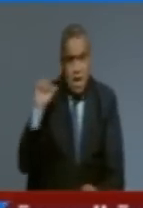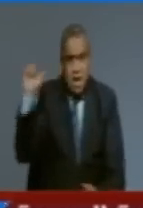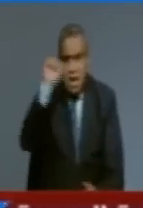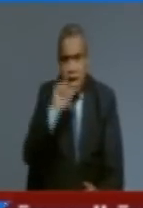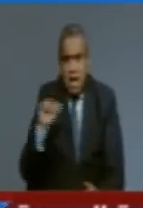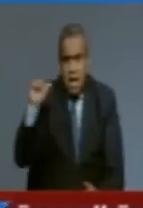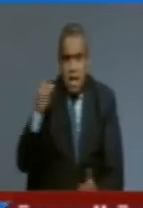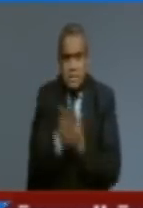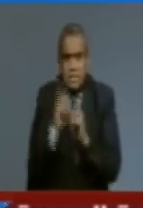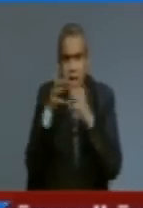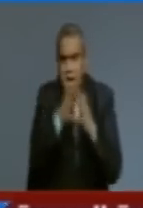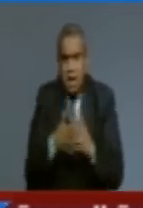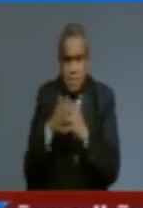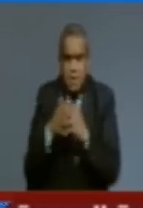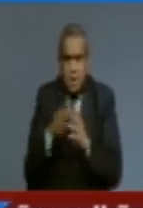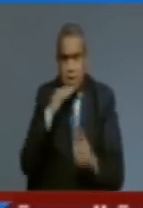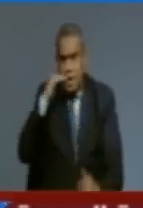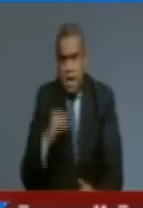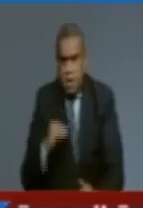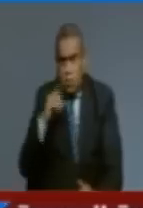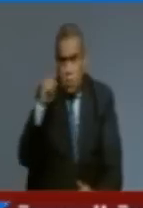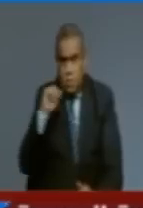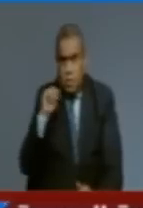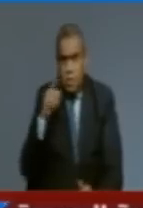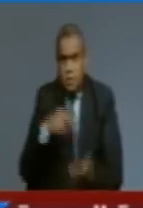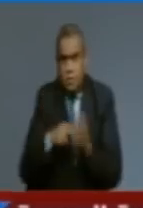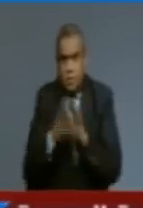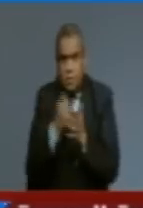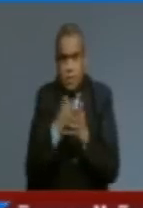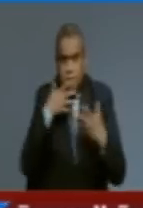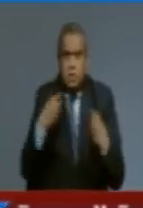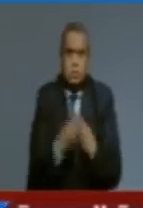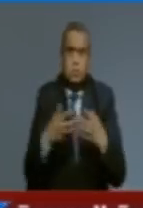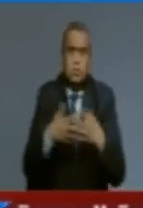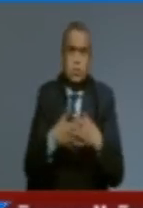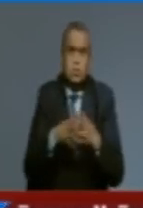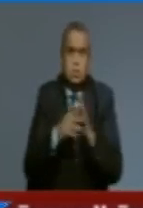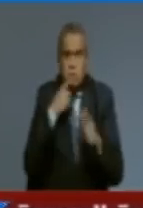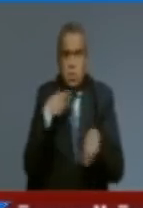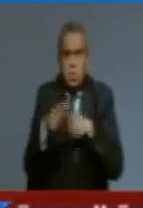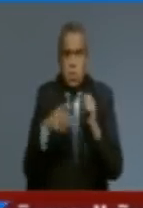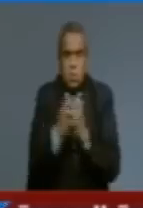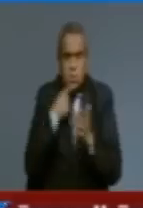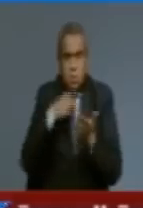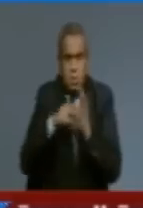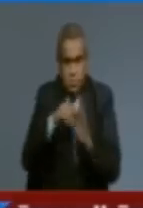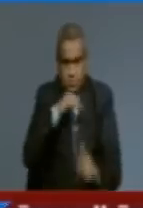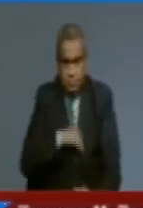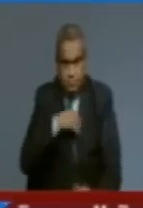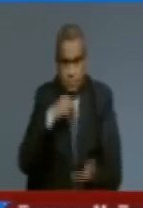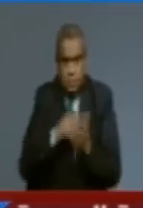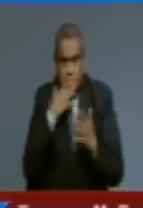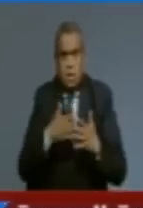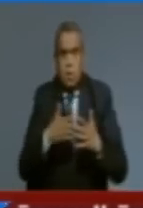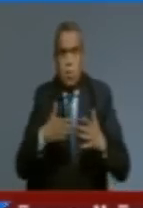وأمريكا الجنوبية هي شركاؤنا الاستراتيجيون. لذلك نحن نوسع